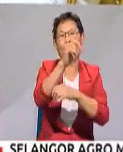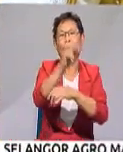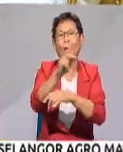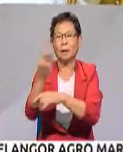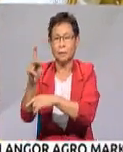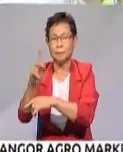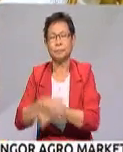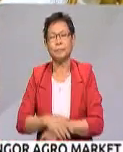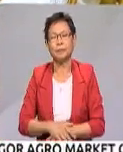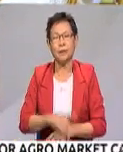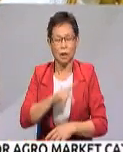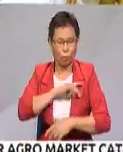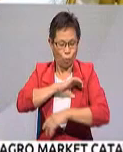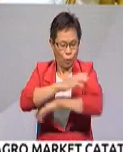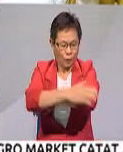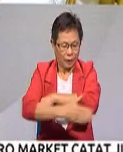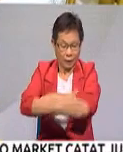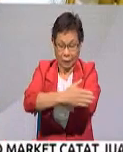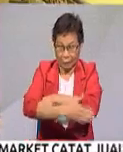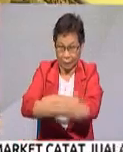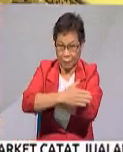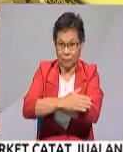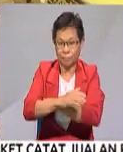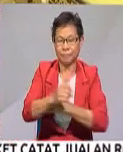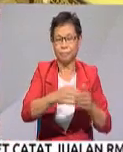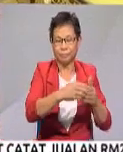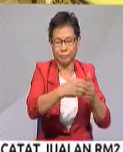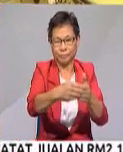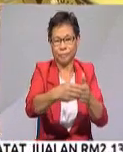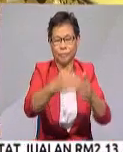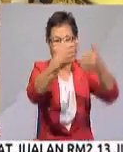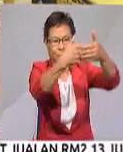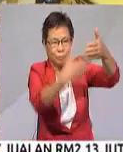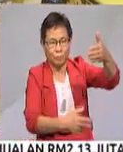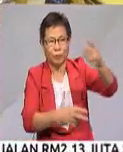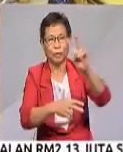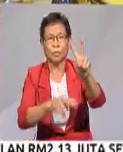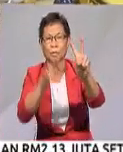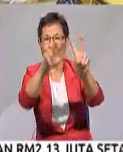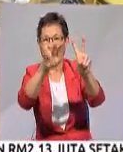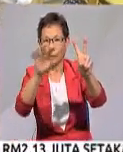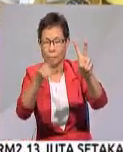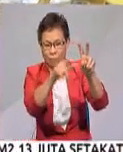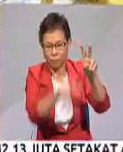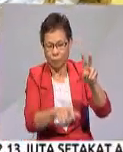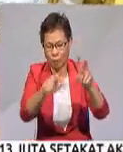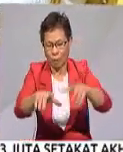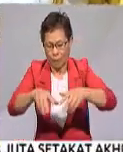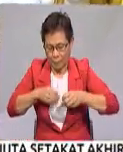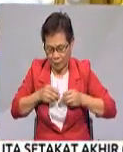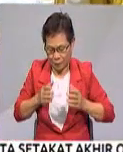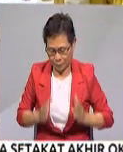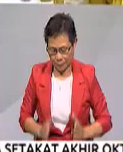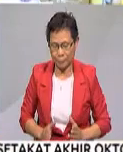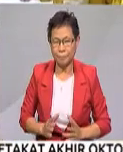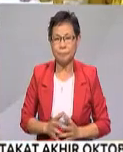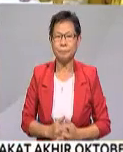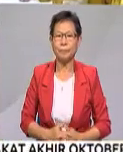Kangsar. Ketua Polis Negara Tan Sri Abdul Hamid Badur mengetuai senarai 234 penerima.